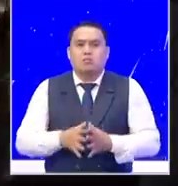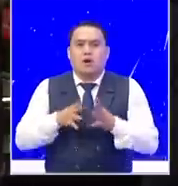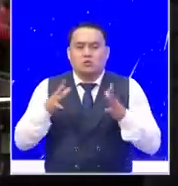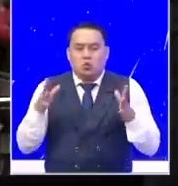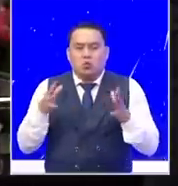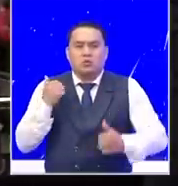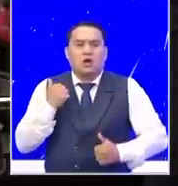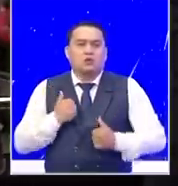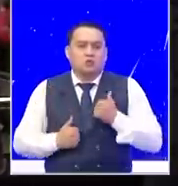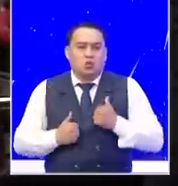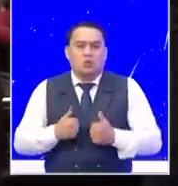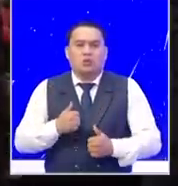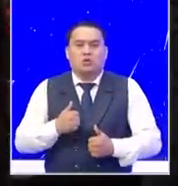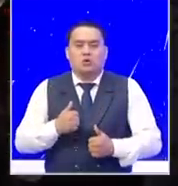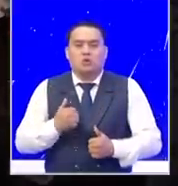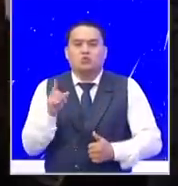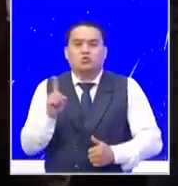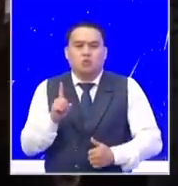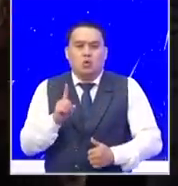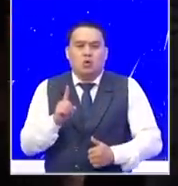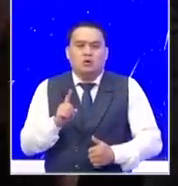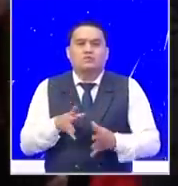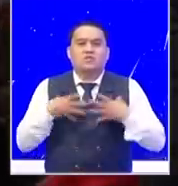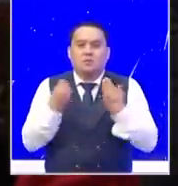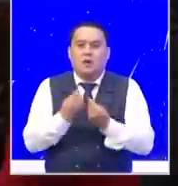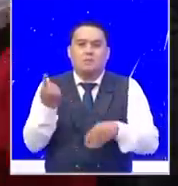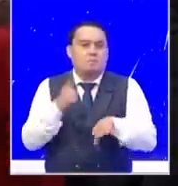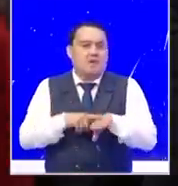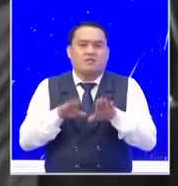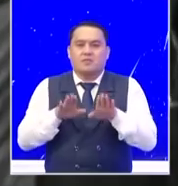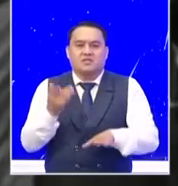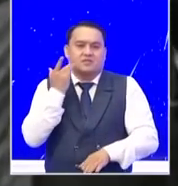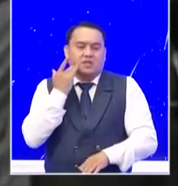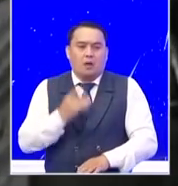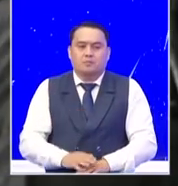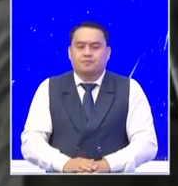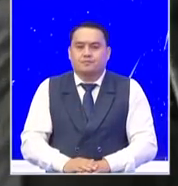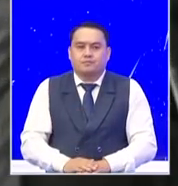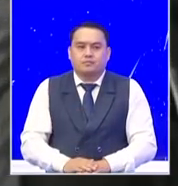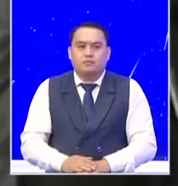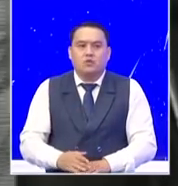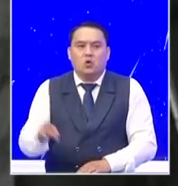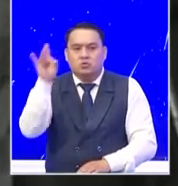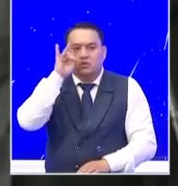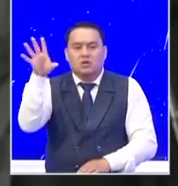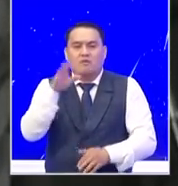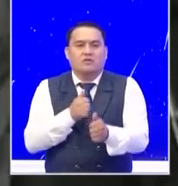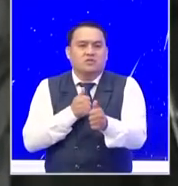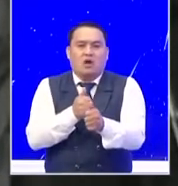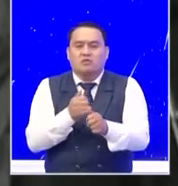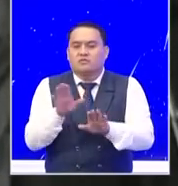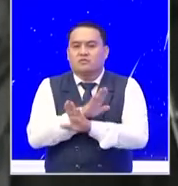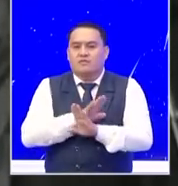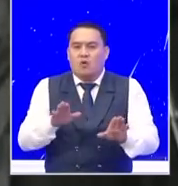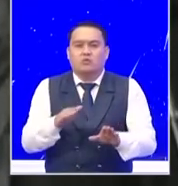такое достоинство настоящее мужское, потому что для него его семья всегда была превыше всего. Да, он не гонялся за славой, он всегда оставался